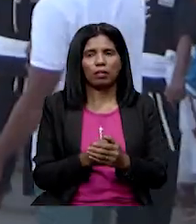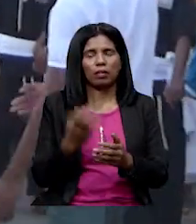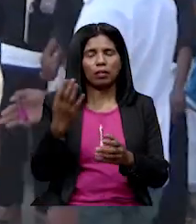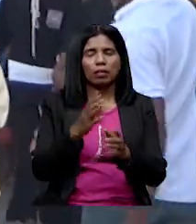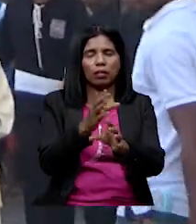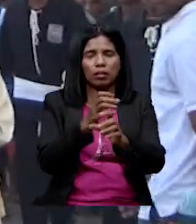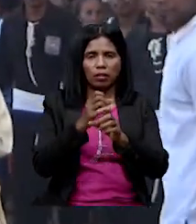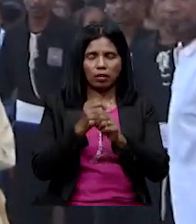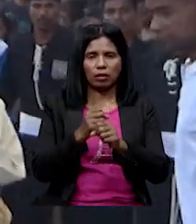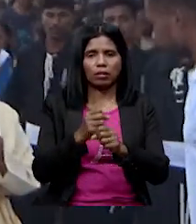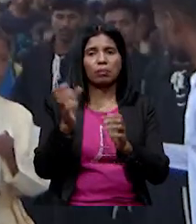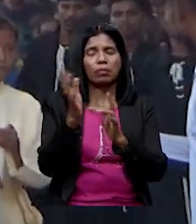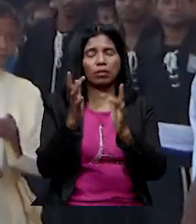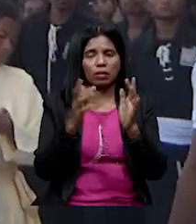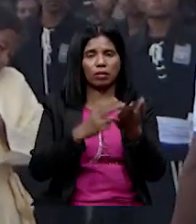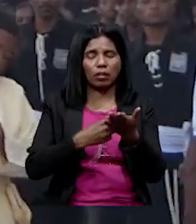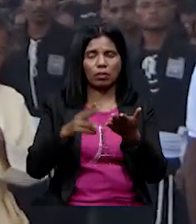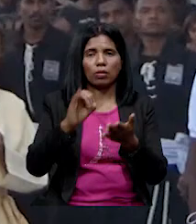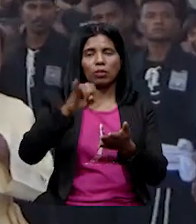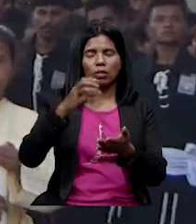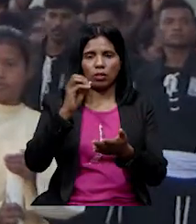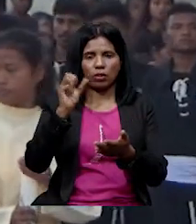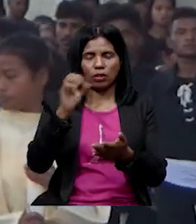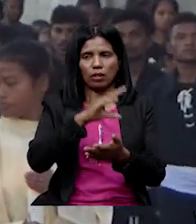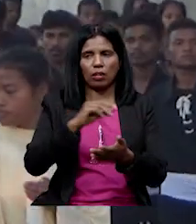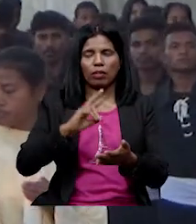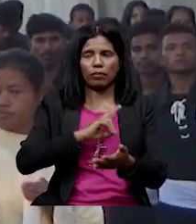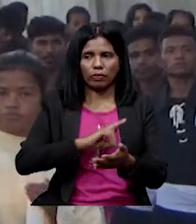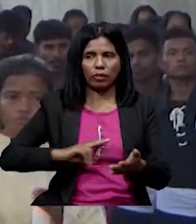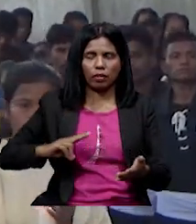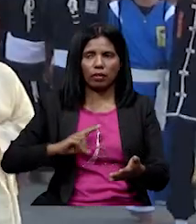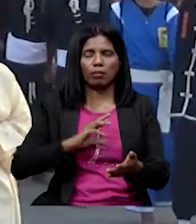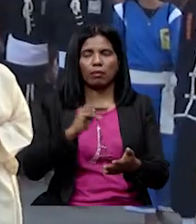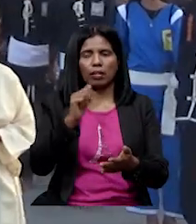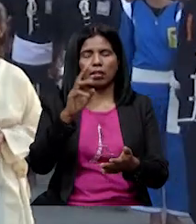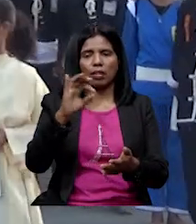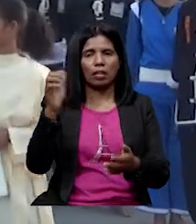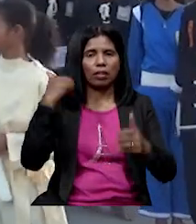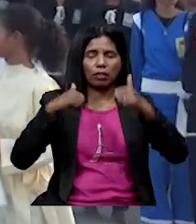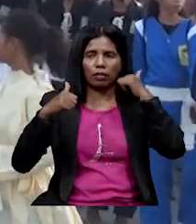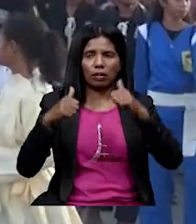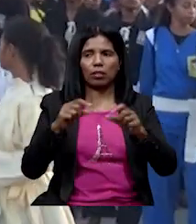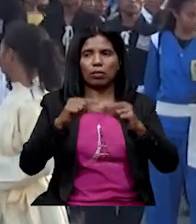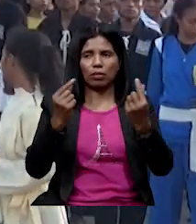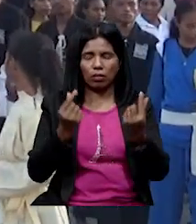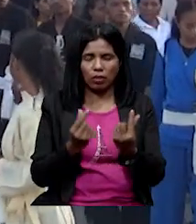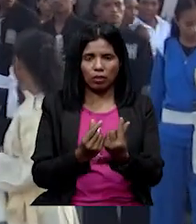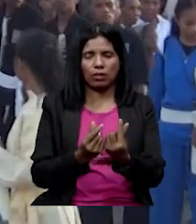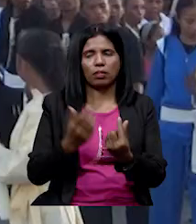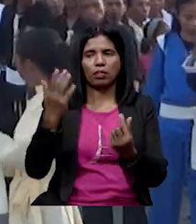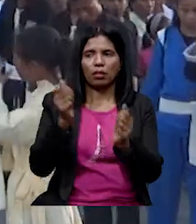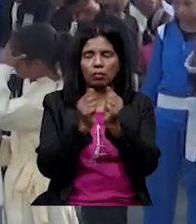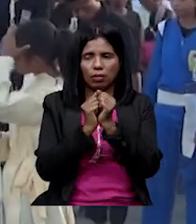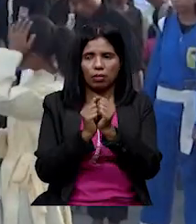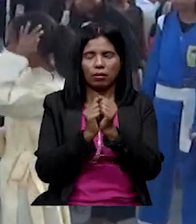José, no Inan Maria Virgem, Rússia Estação e Metilaran. E a atividade religiosa ne Grupo Arte Marciais no Rituais,